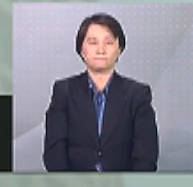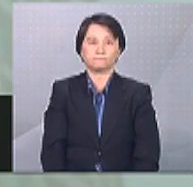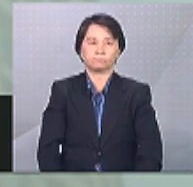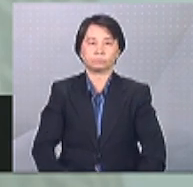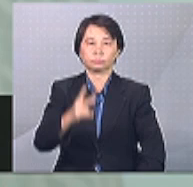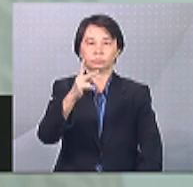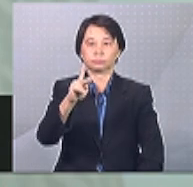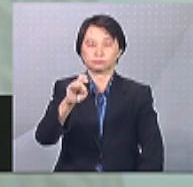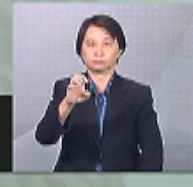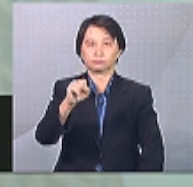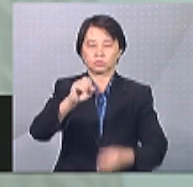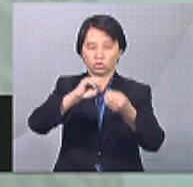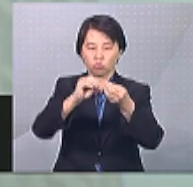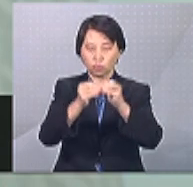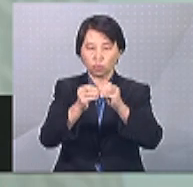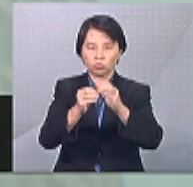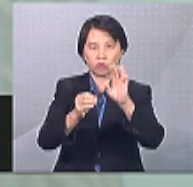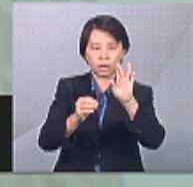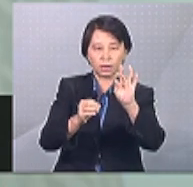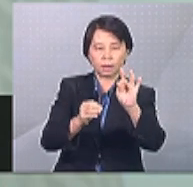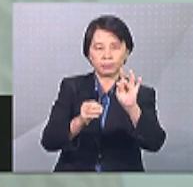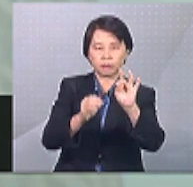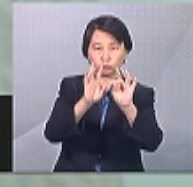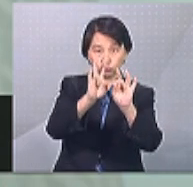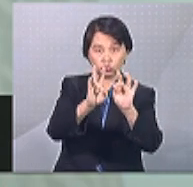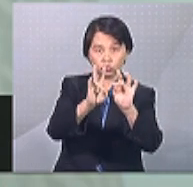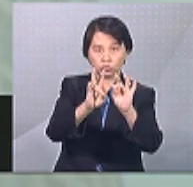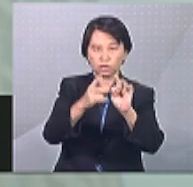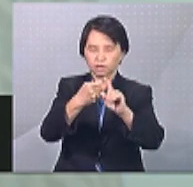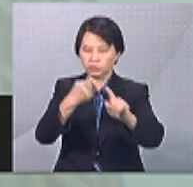Kes kematian ke-87, iaitu kes